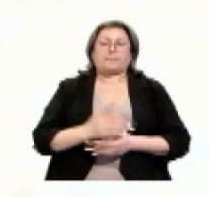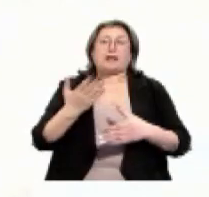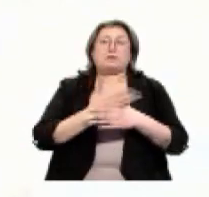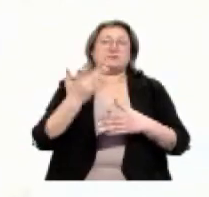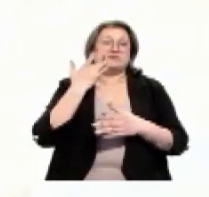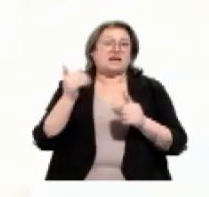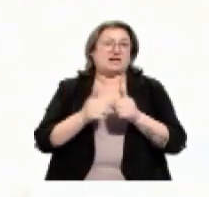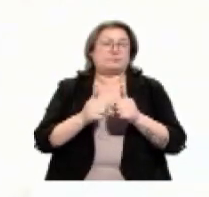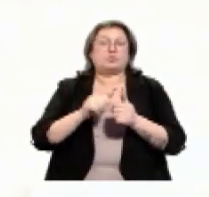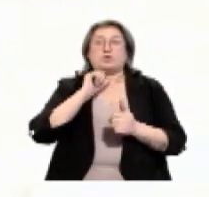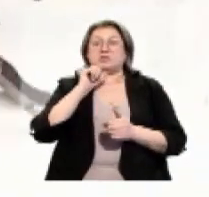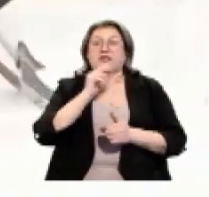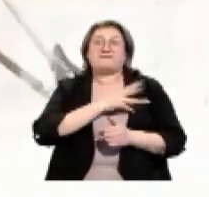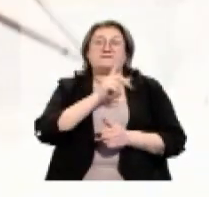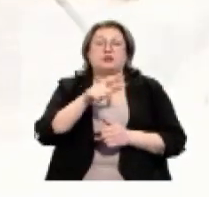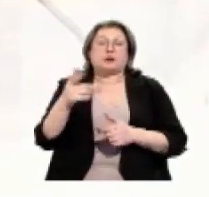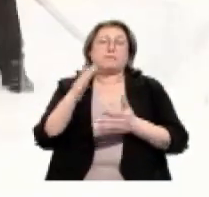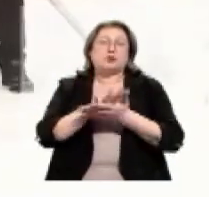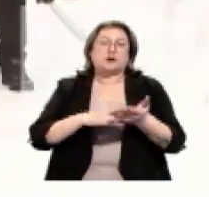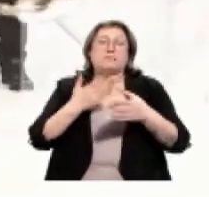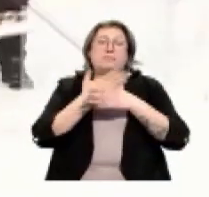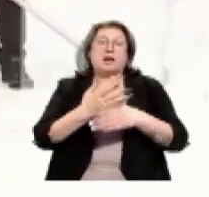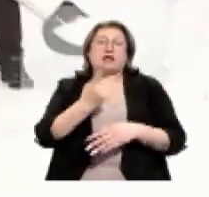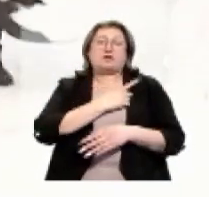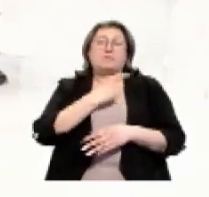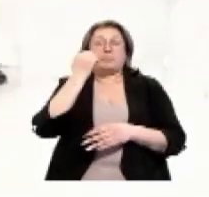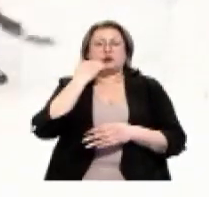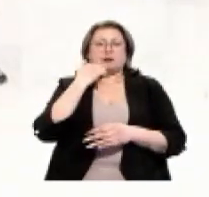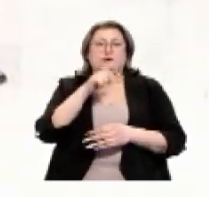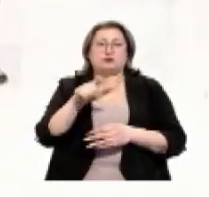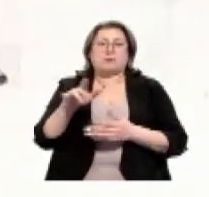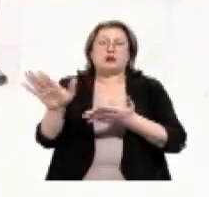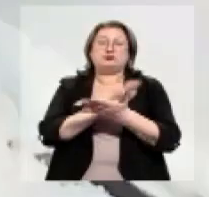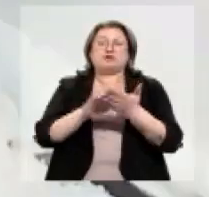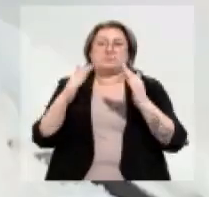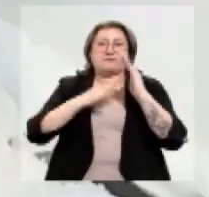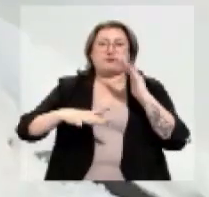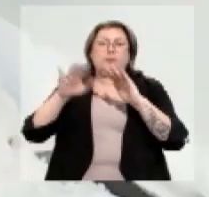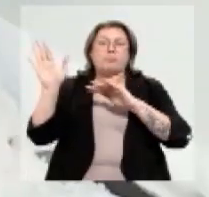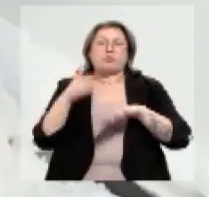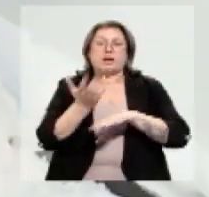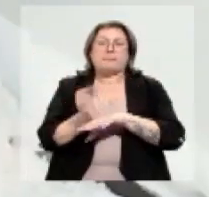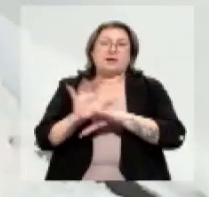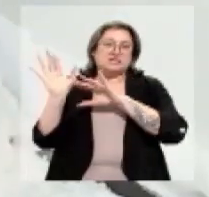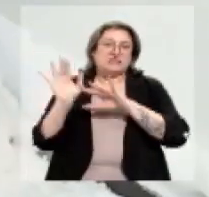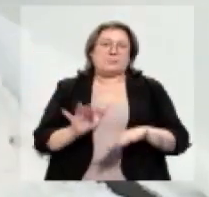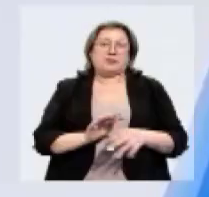Помощь всегда рядом. Кустанайские волонтеры продолжают помогать одиноким пожилым людям, расчищая их двор после обильных